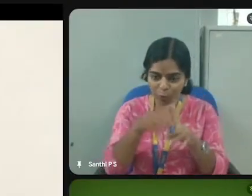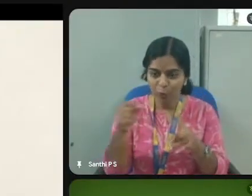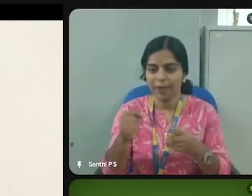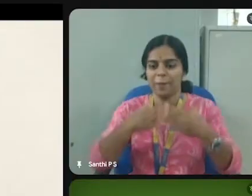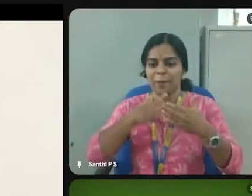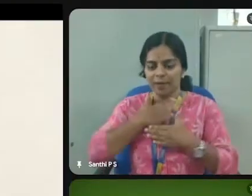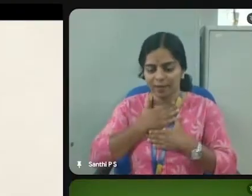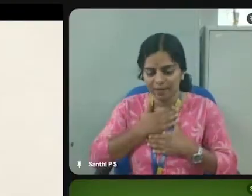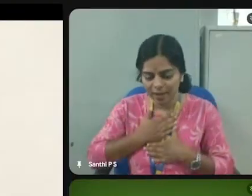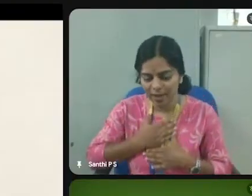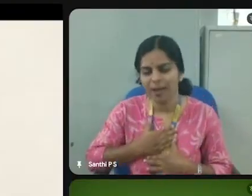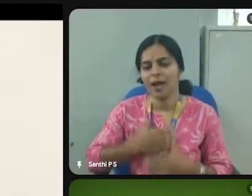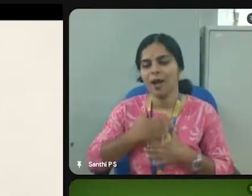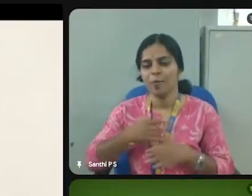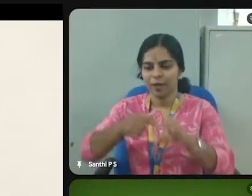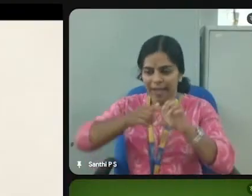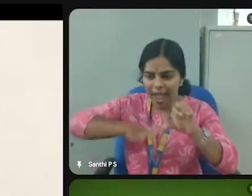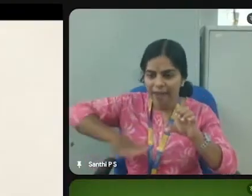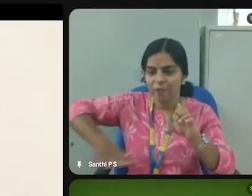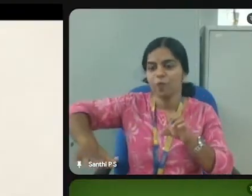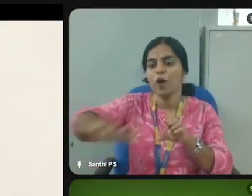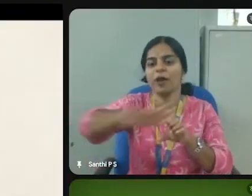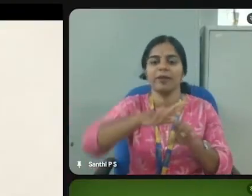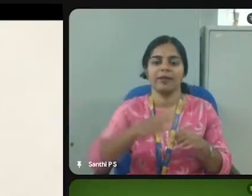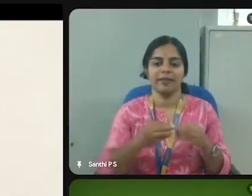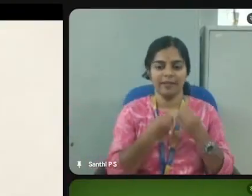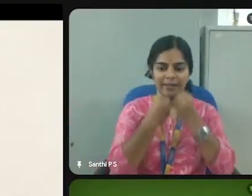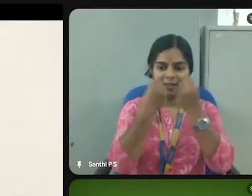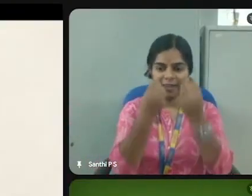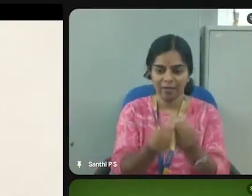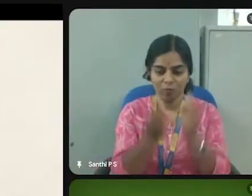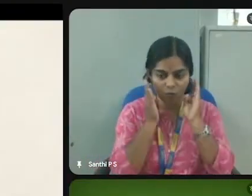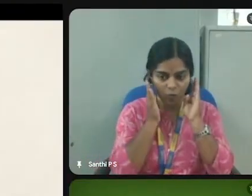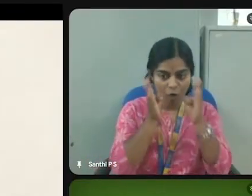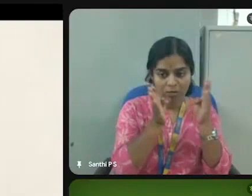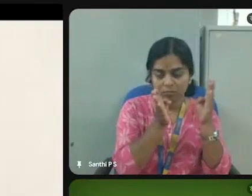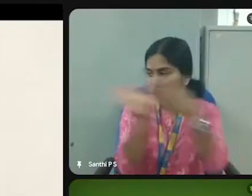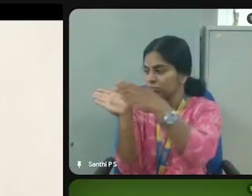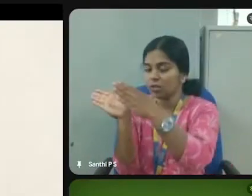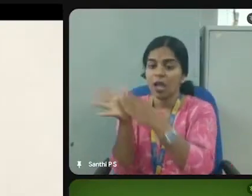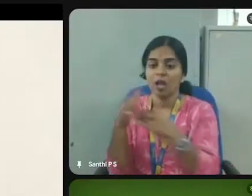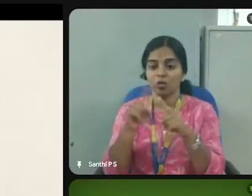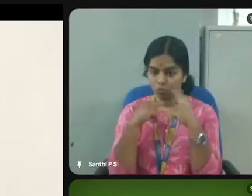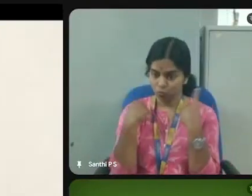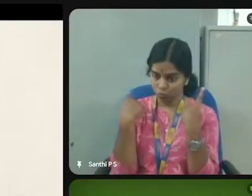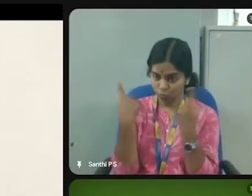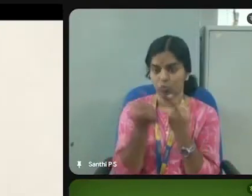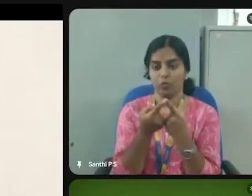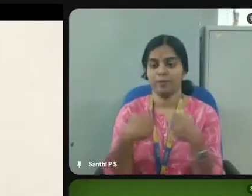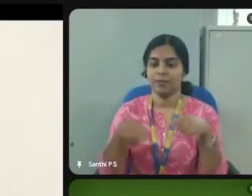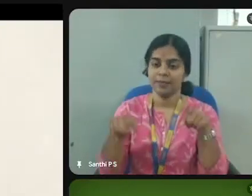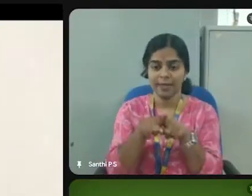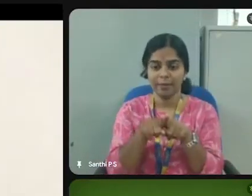ക്ലട്ടർ ഫ്രീ എൻവിറോൺമെന്റ്, അതായത് അവർക്ക് ഒരു ശ്രദ്ധ പോകാതെ രീതിയിലുള്ള ഒരു മുറിയോ ഒരു